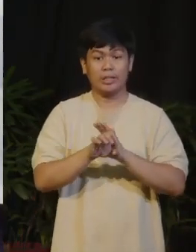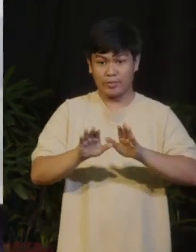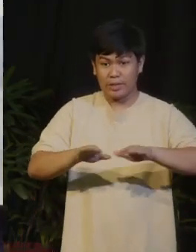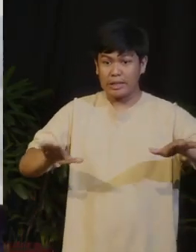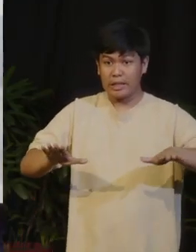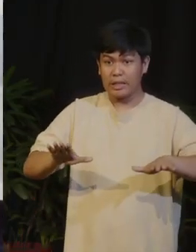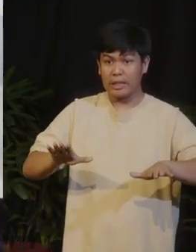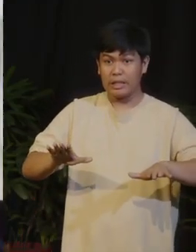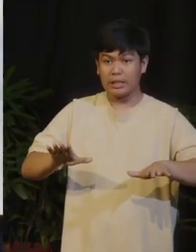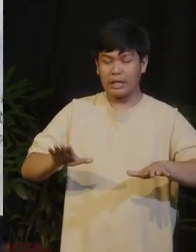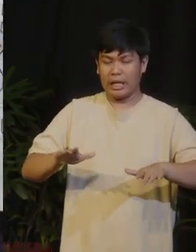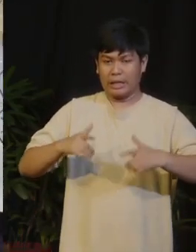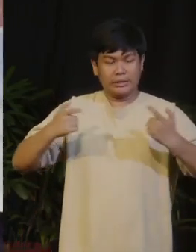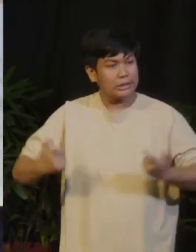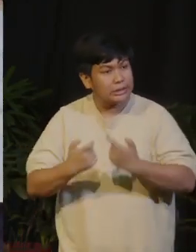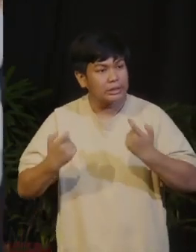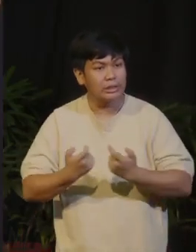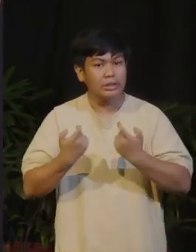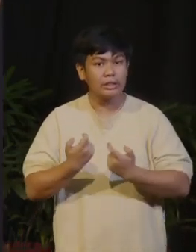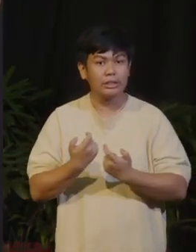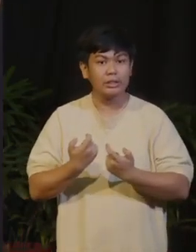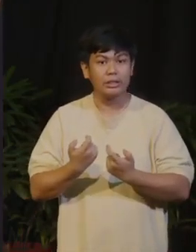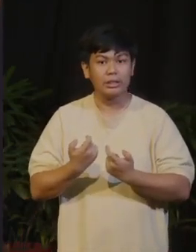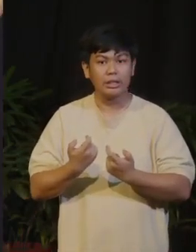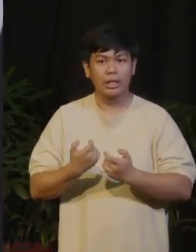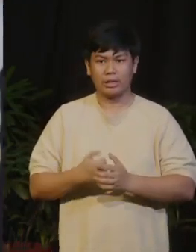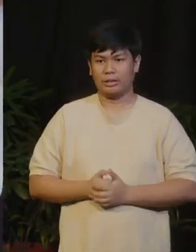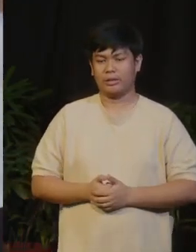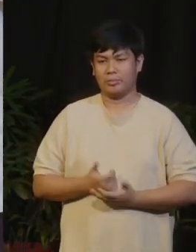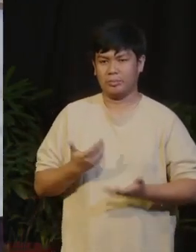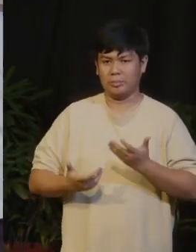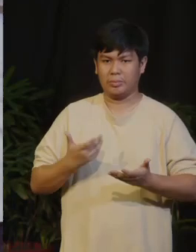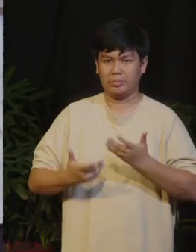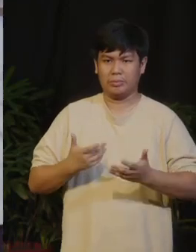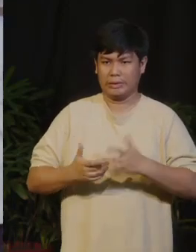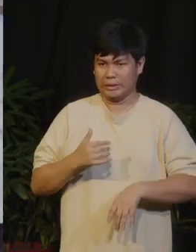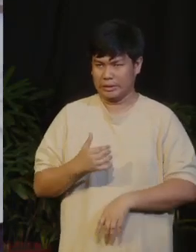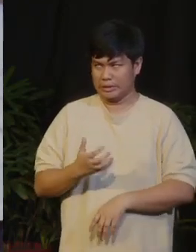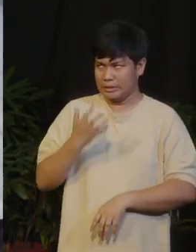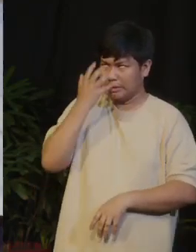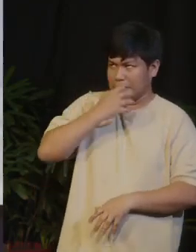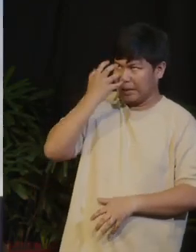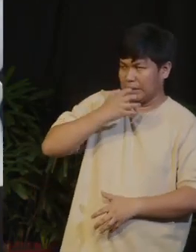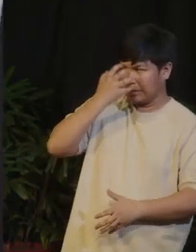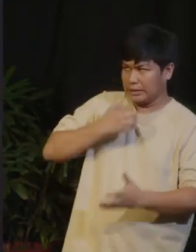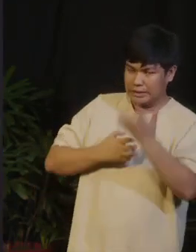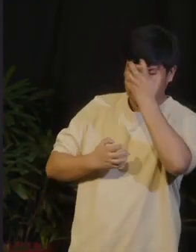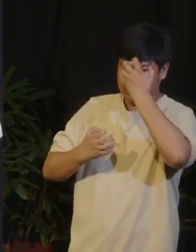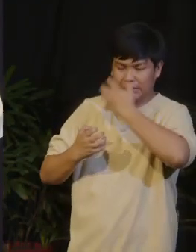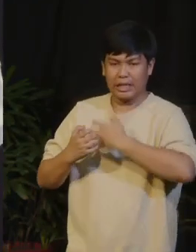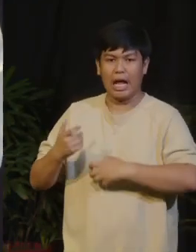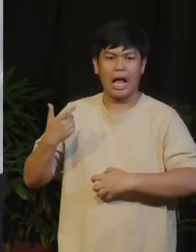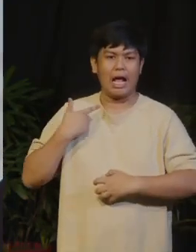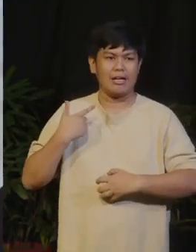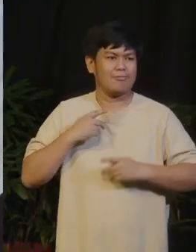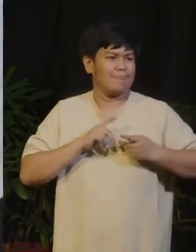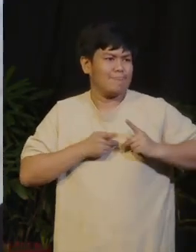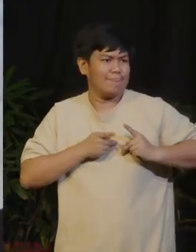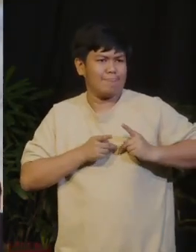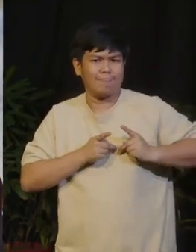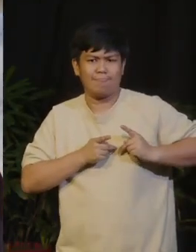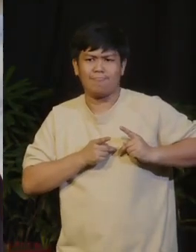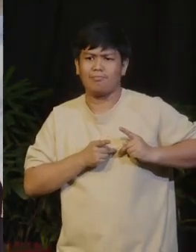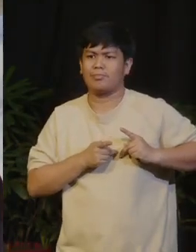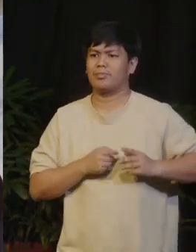magulang, kung minsan sila'y nagtatampo, sumasama ang loob, nagkakaroon ng hinanakit